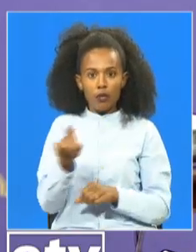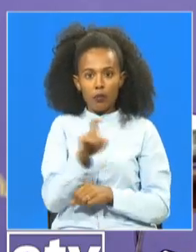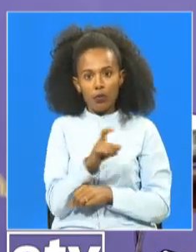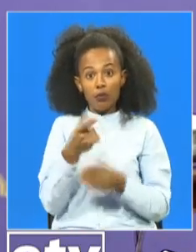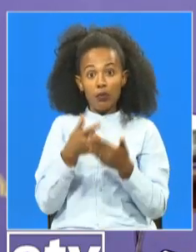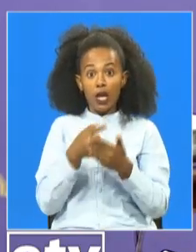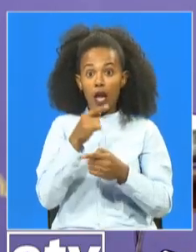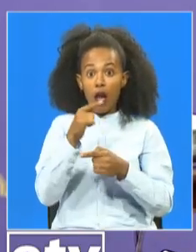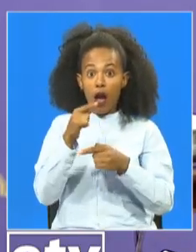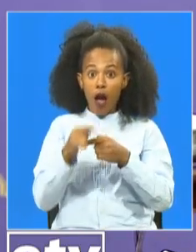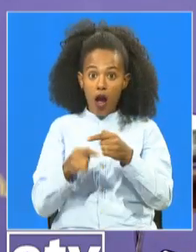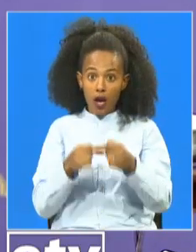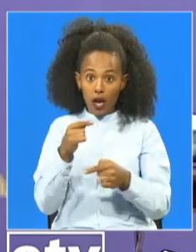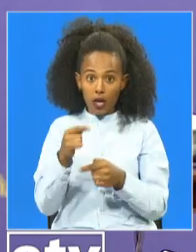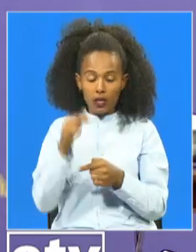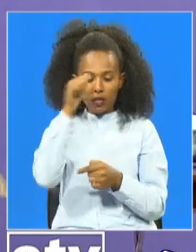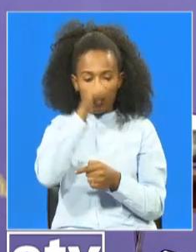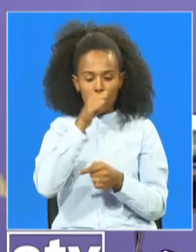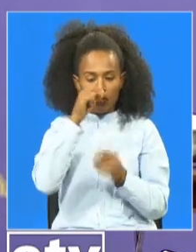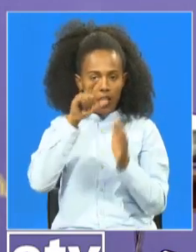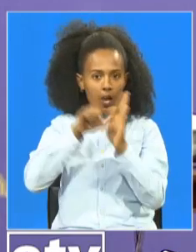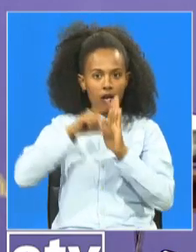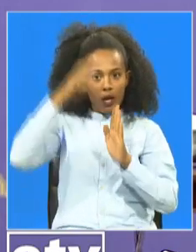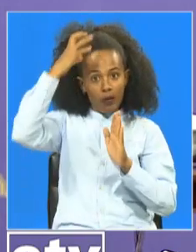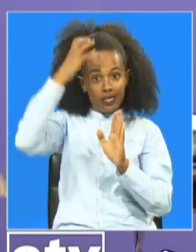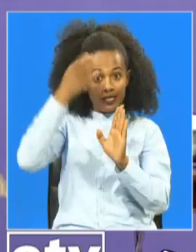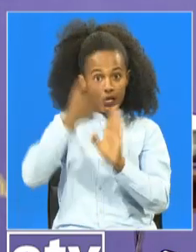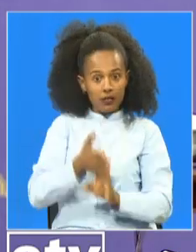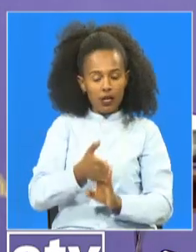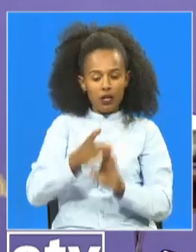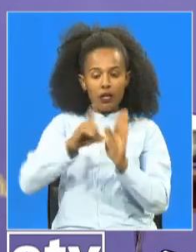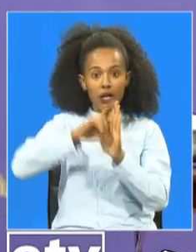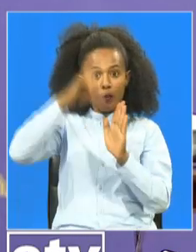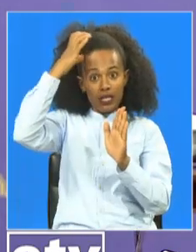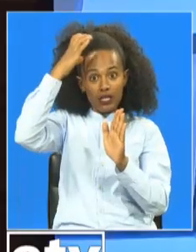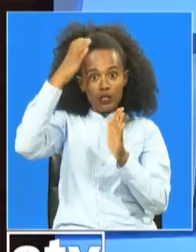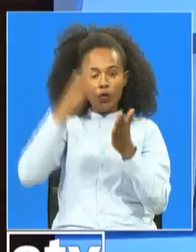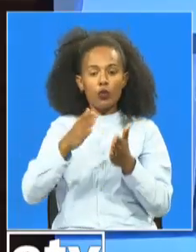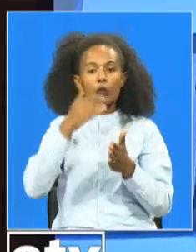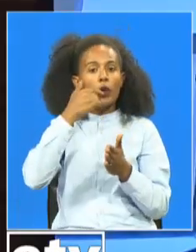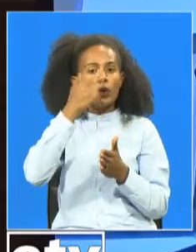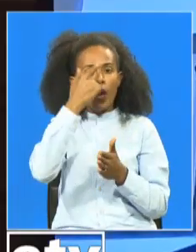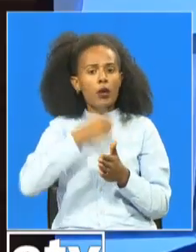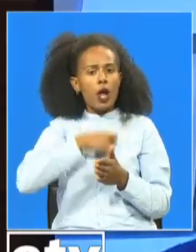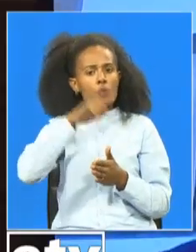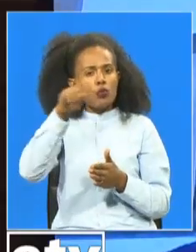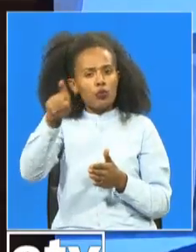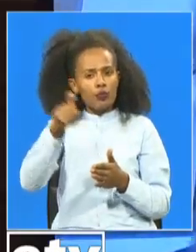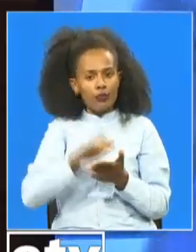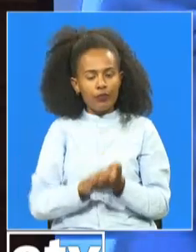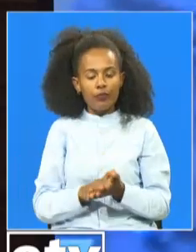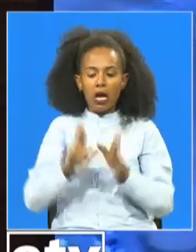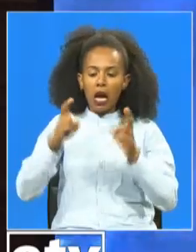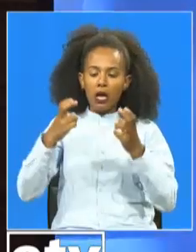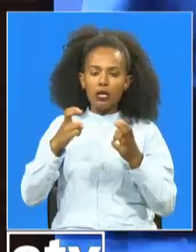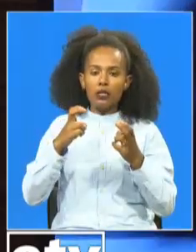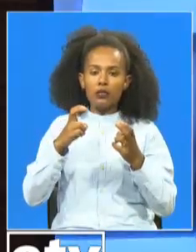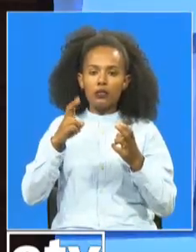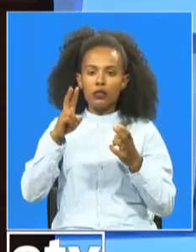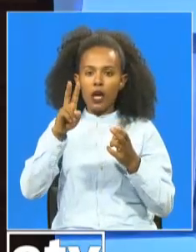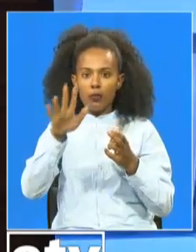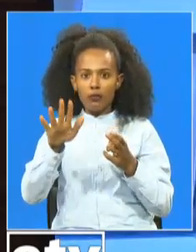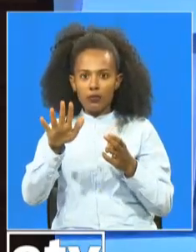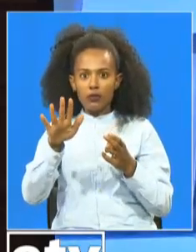ይሄ አካሄድ ከኢትዮጵያ ህገ መንግስት አንጻር ህገ መንግስታዊ ነው ብሎ ያምናሉ? በዚህ ለምሳሌ አንቀጽ 1 18 25 እና